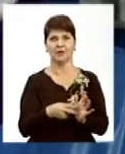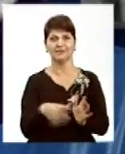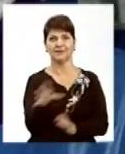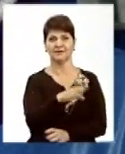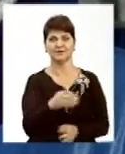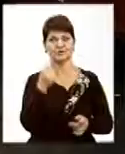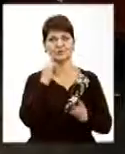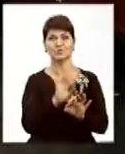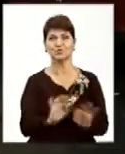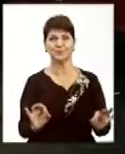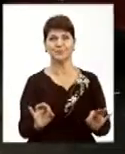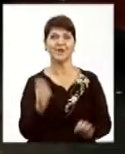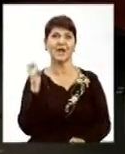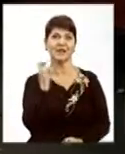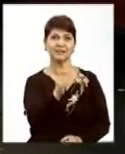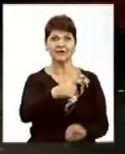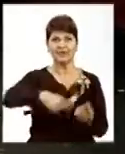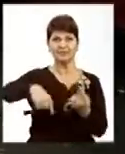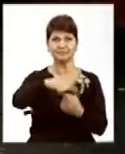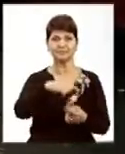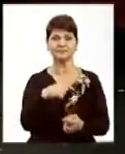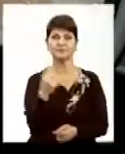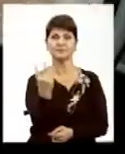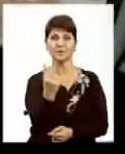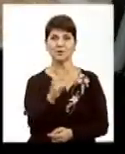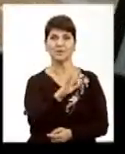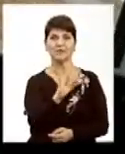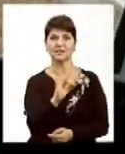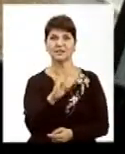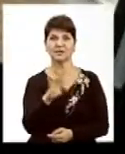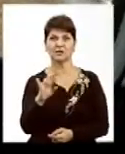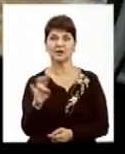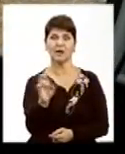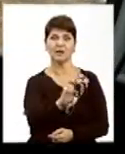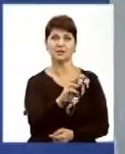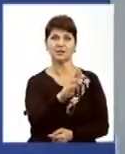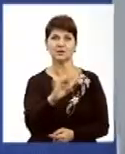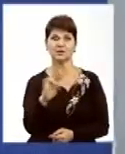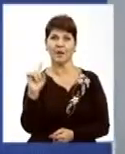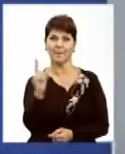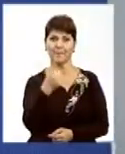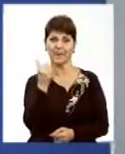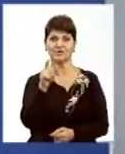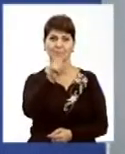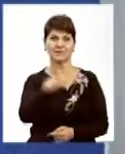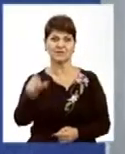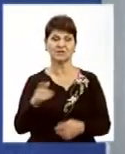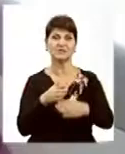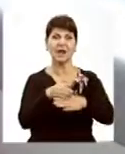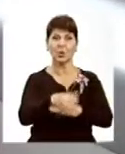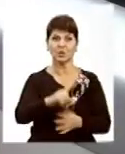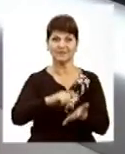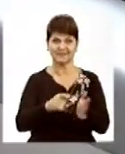дуже чудово. Трамвай курсуватиме за другим маршрутом – Вишенька-Барське шосе. Перші пасажири заходять до салону і діляться враженнями.